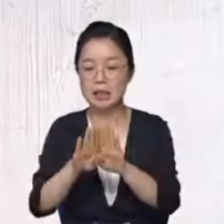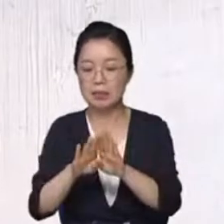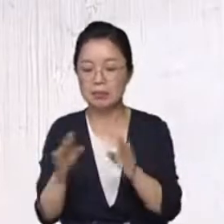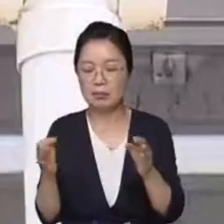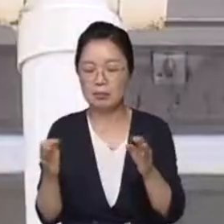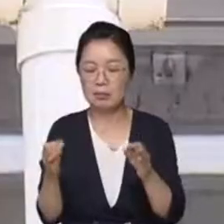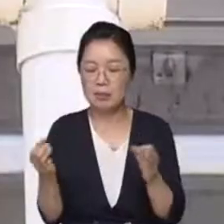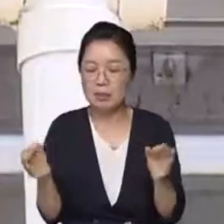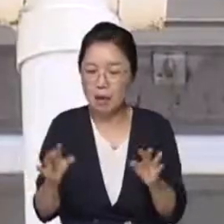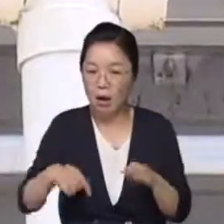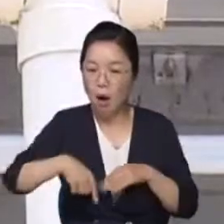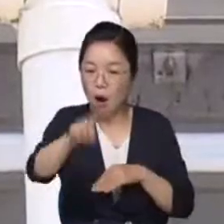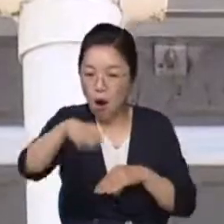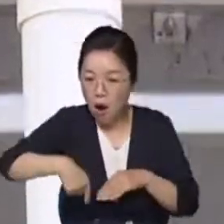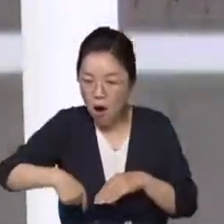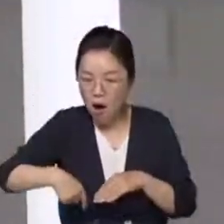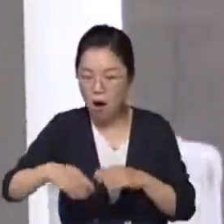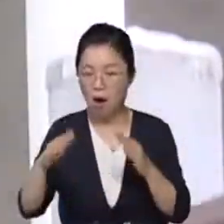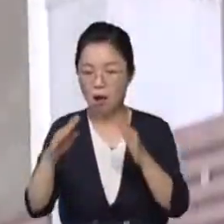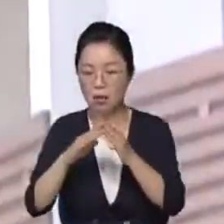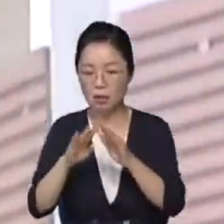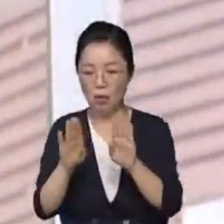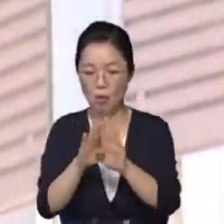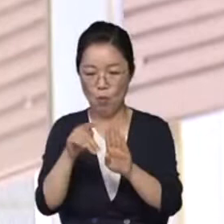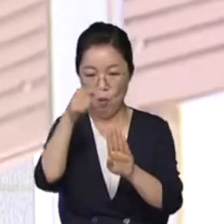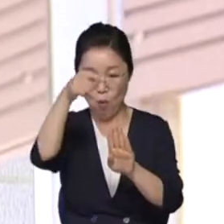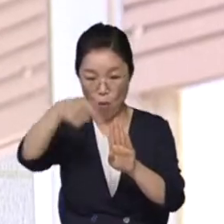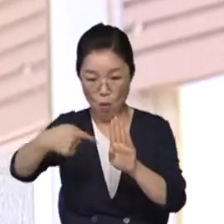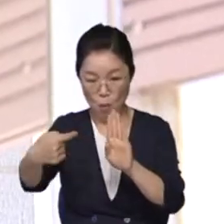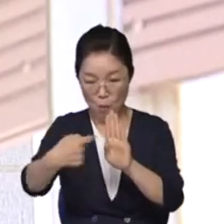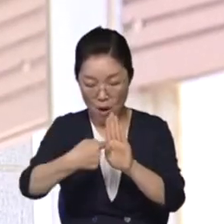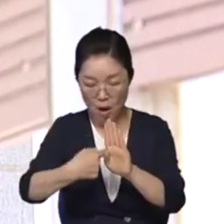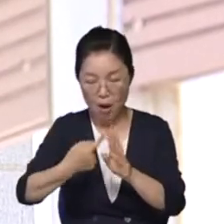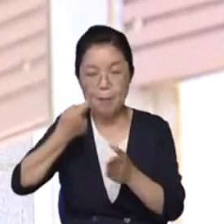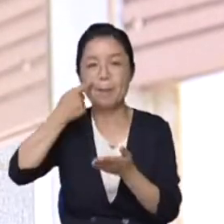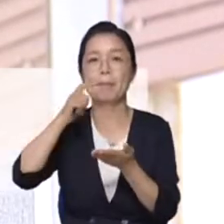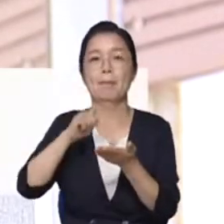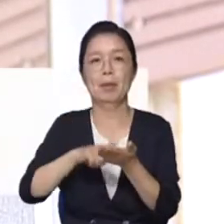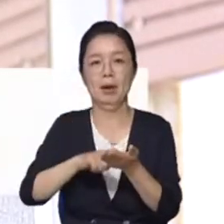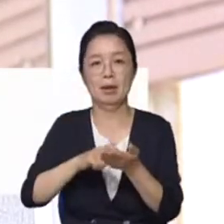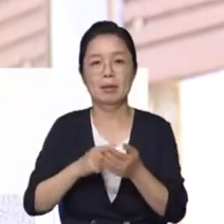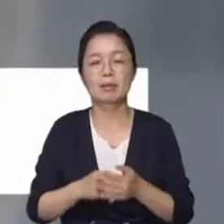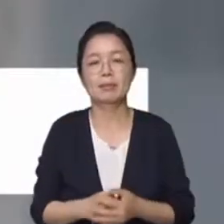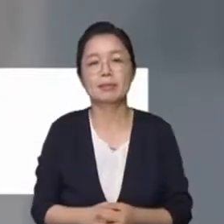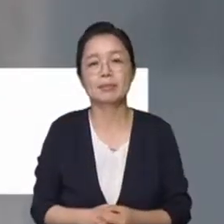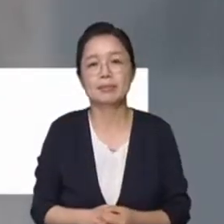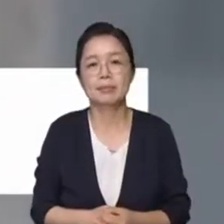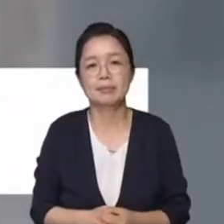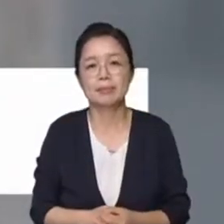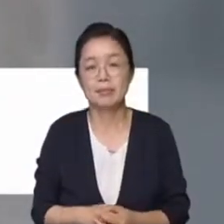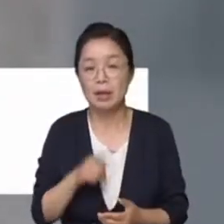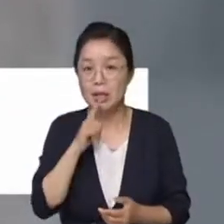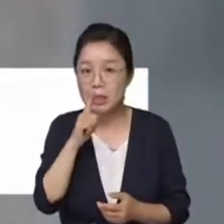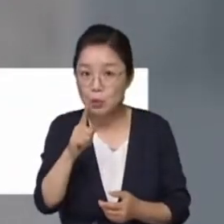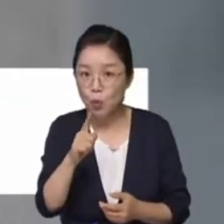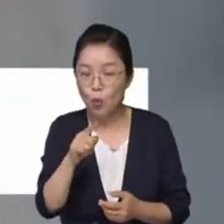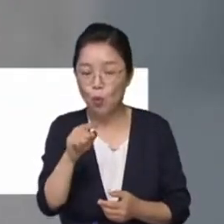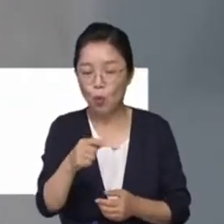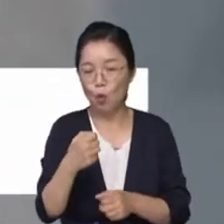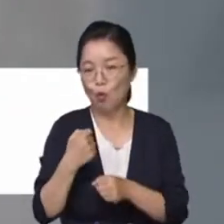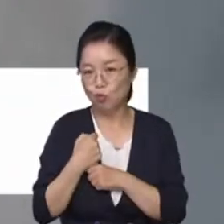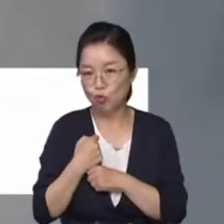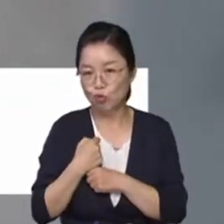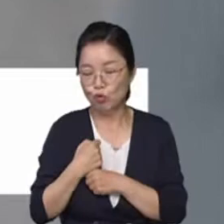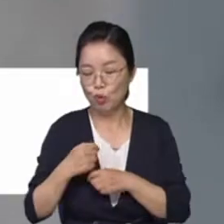잠시 비웠던 마을 주민이 자신의 집 현관문에 박혀있는 포탄 탄두를 발견했습니다. 신고를 받고 출동한